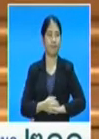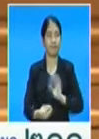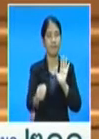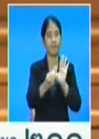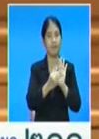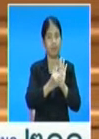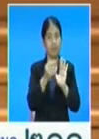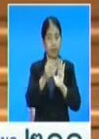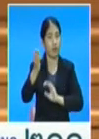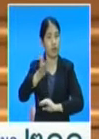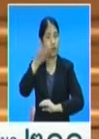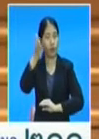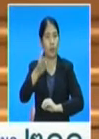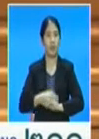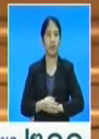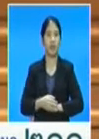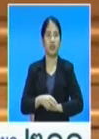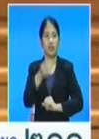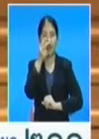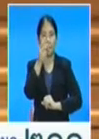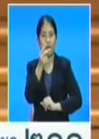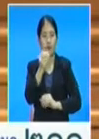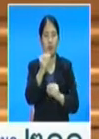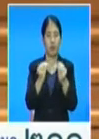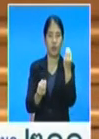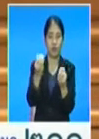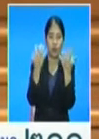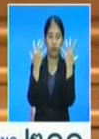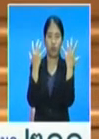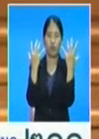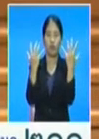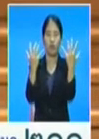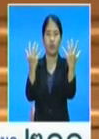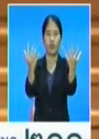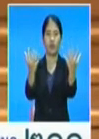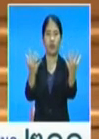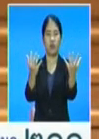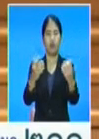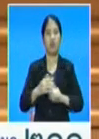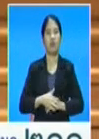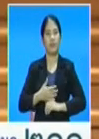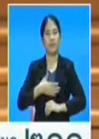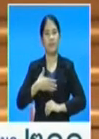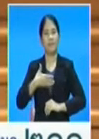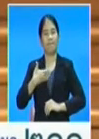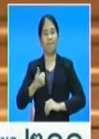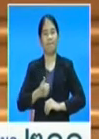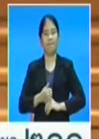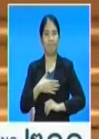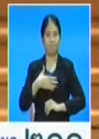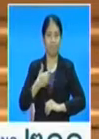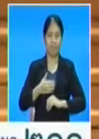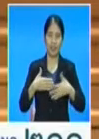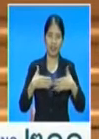ความร่มรื่นสวยงามอากาศบริสุทธิ์เข้ามาในกรุงเทพเข้ามาในประเทศไทยเ